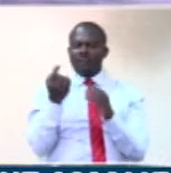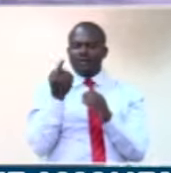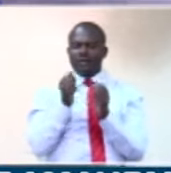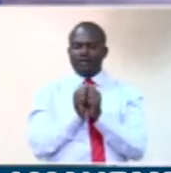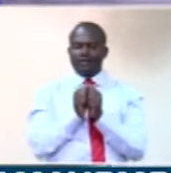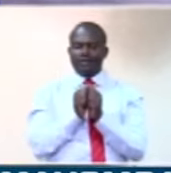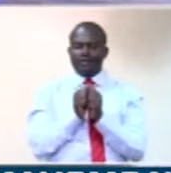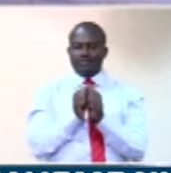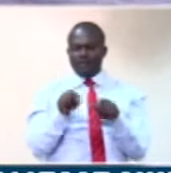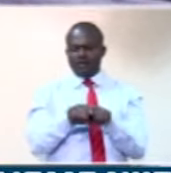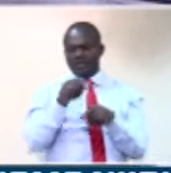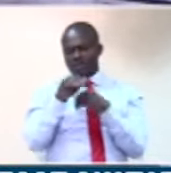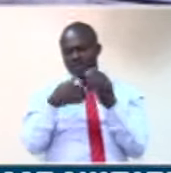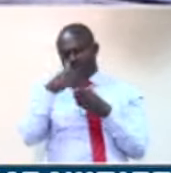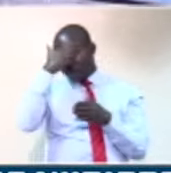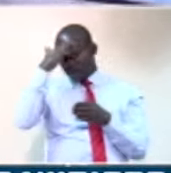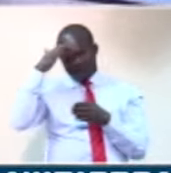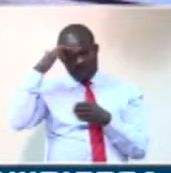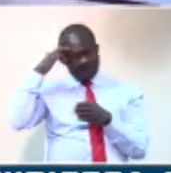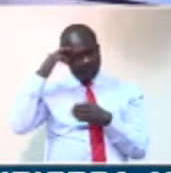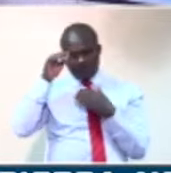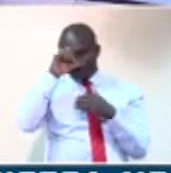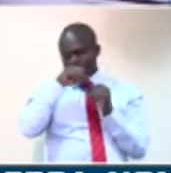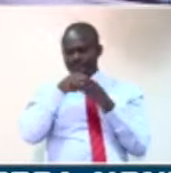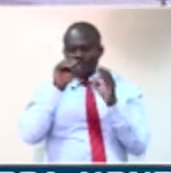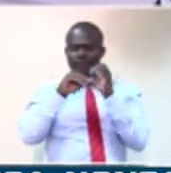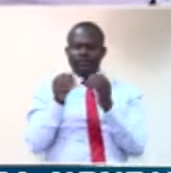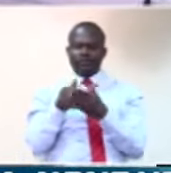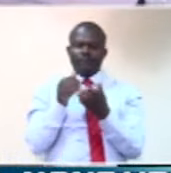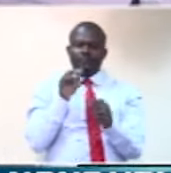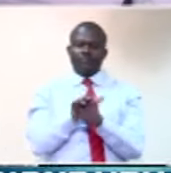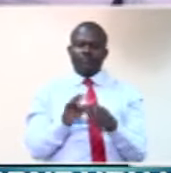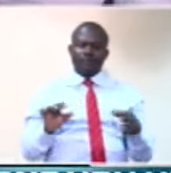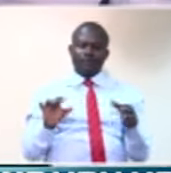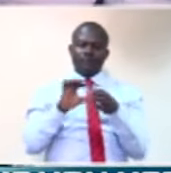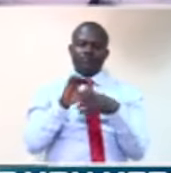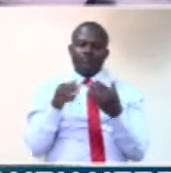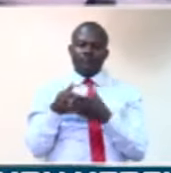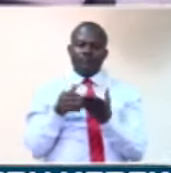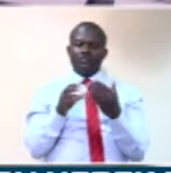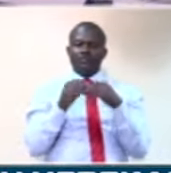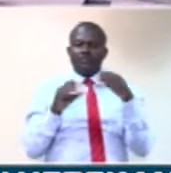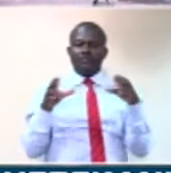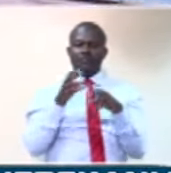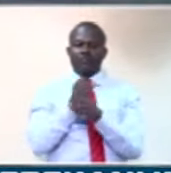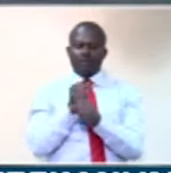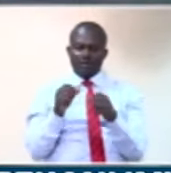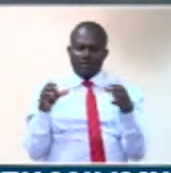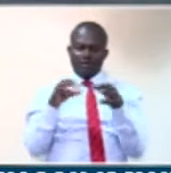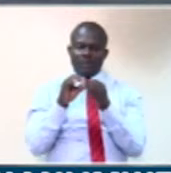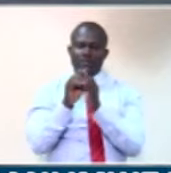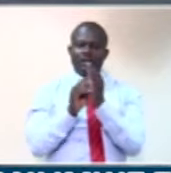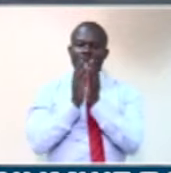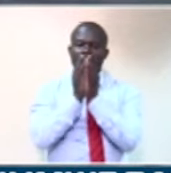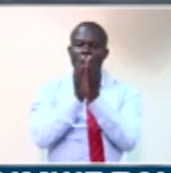Kimwe n'abarobyi kandi izi mpamvu bavuga zishye inyuma y'ibura ry'umusaruro w'isambaza inyinshi banazihuza n'umuyobozi w'impuzamashyirahamwe y'abarobyi mu karere